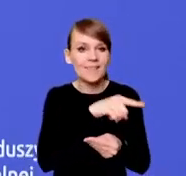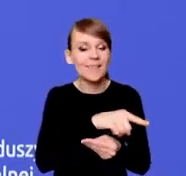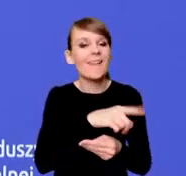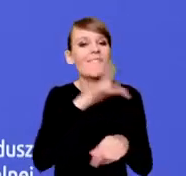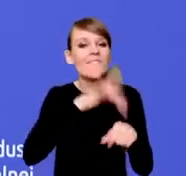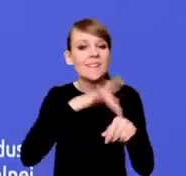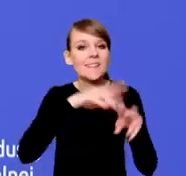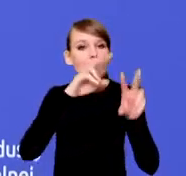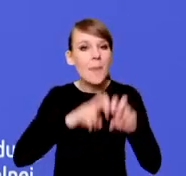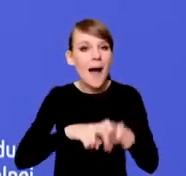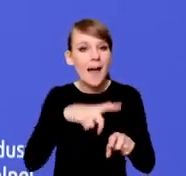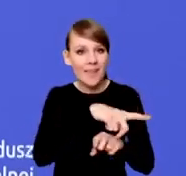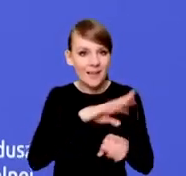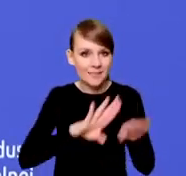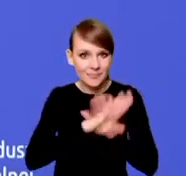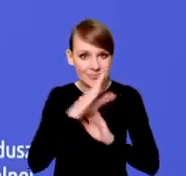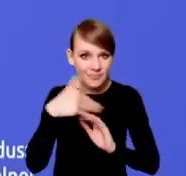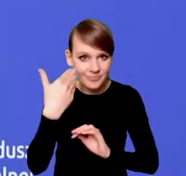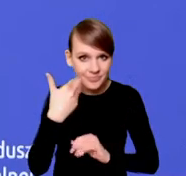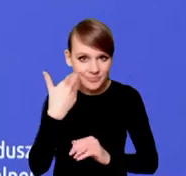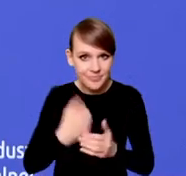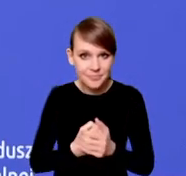badań.